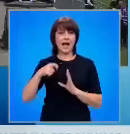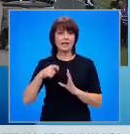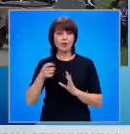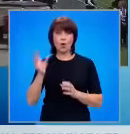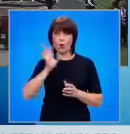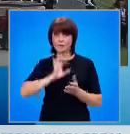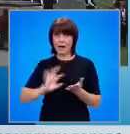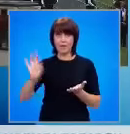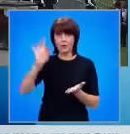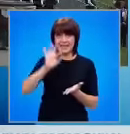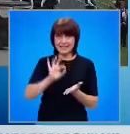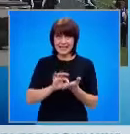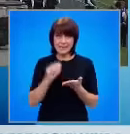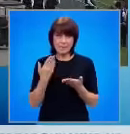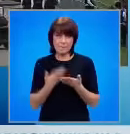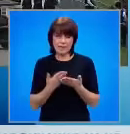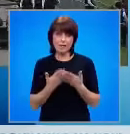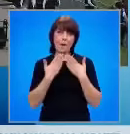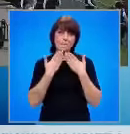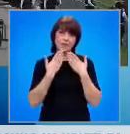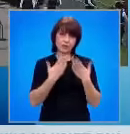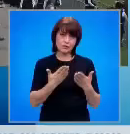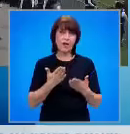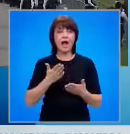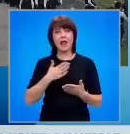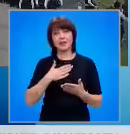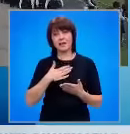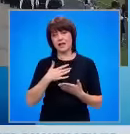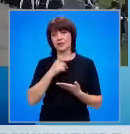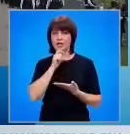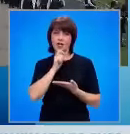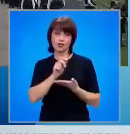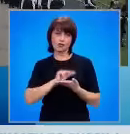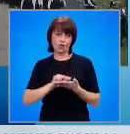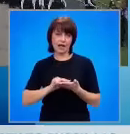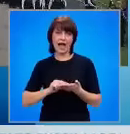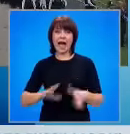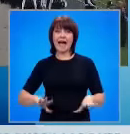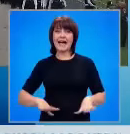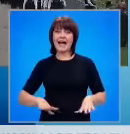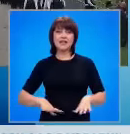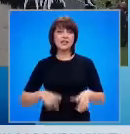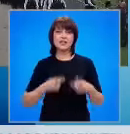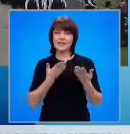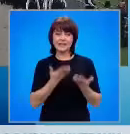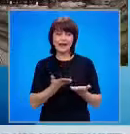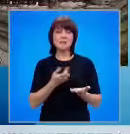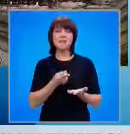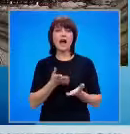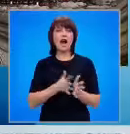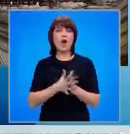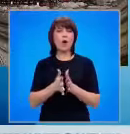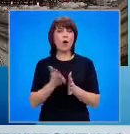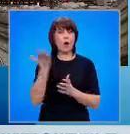до Уестминстърското аббатство, единствено благодарение на своите журналистически акредитации. А гражданите, които бяха там, бяха хора, които още от предната